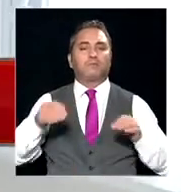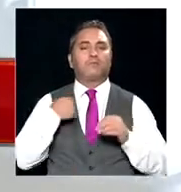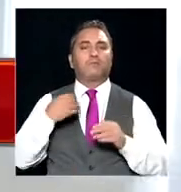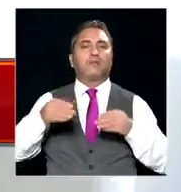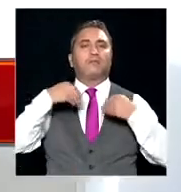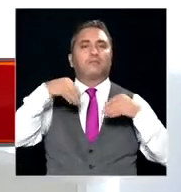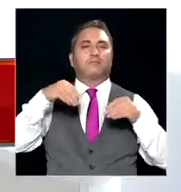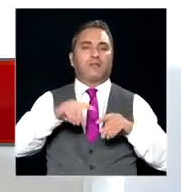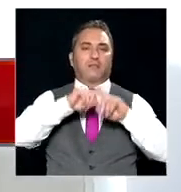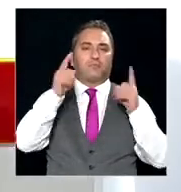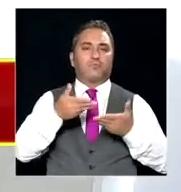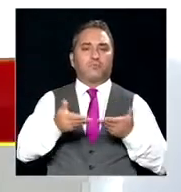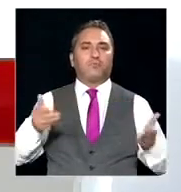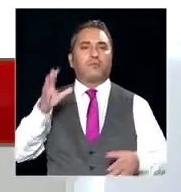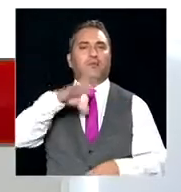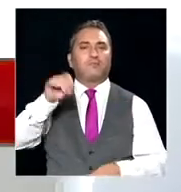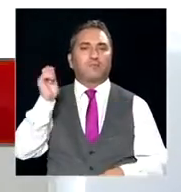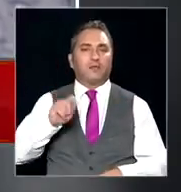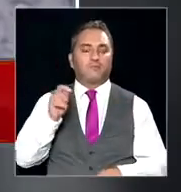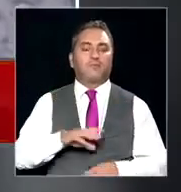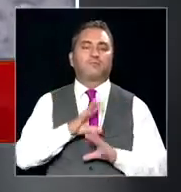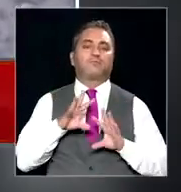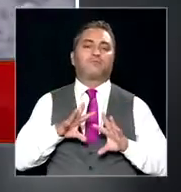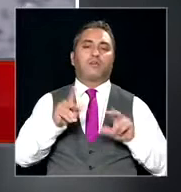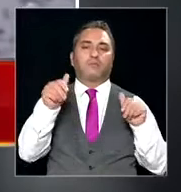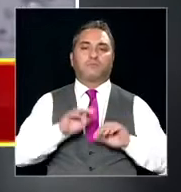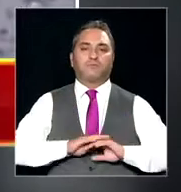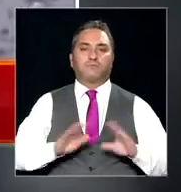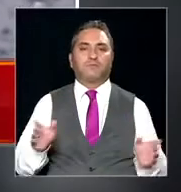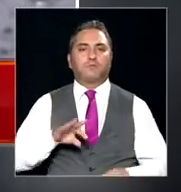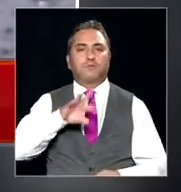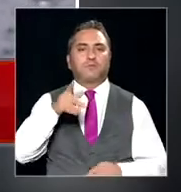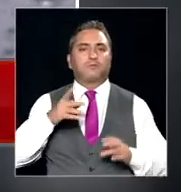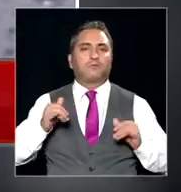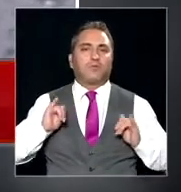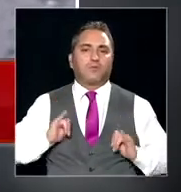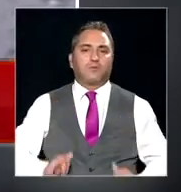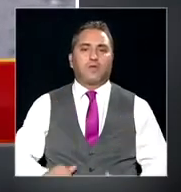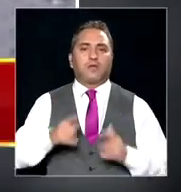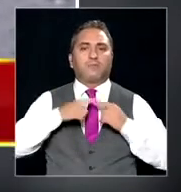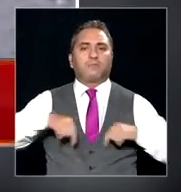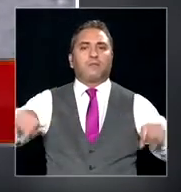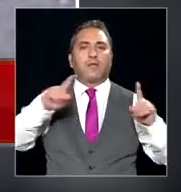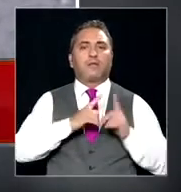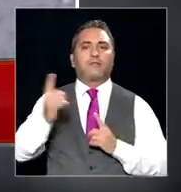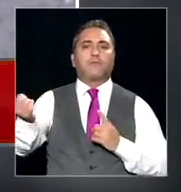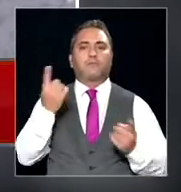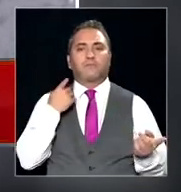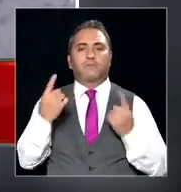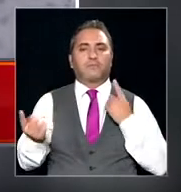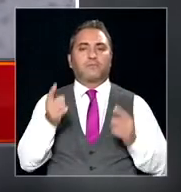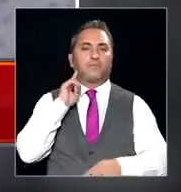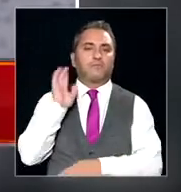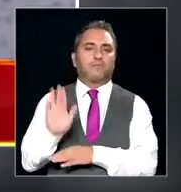olan kuru yemişlerimizi de çalmışlar. Hırsızlar oldukça rahattı. Etraftan gelip geçenlere bile